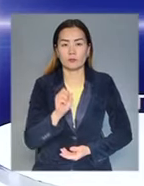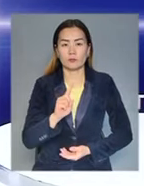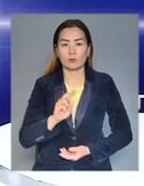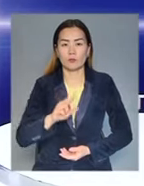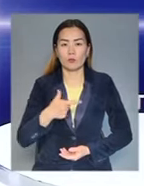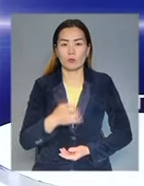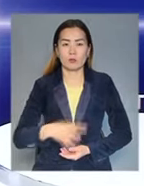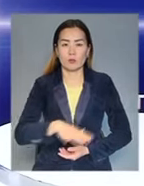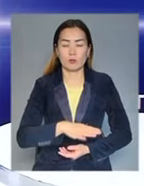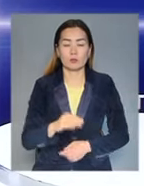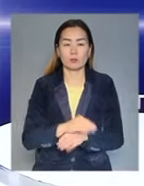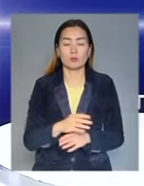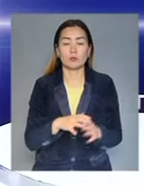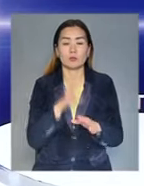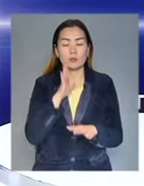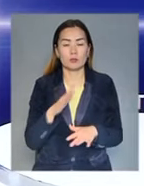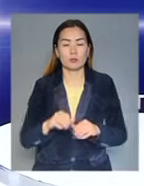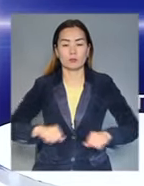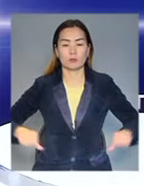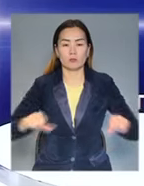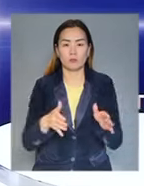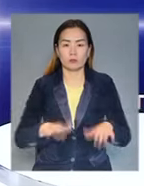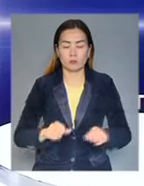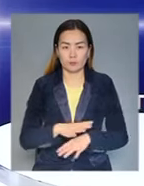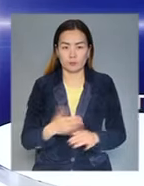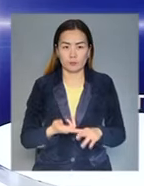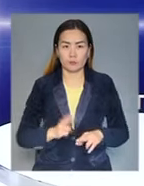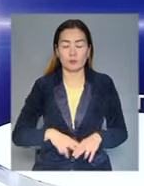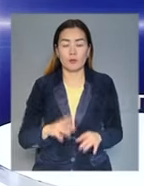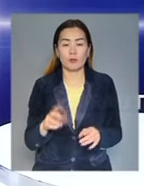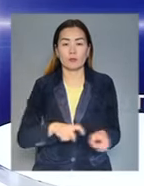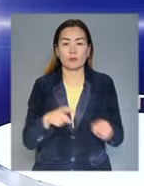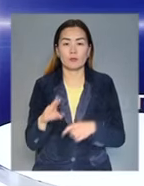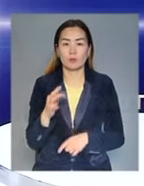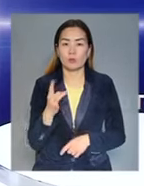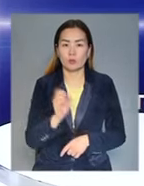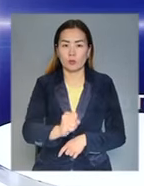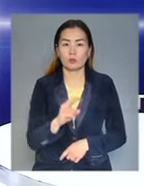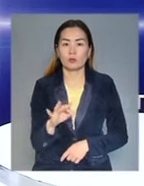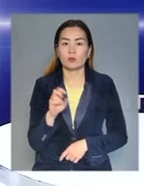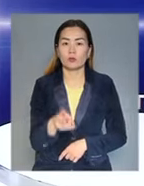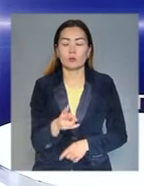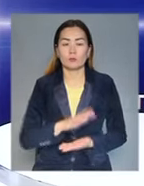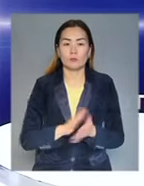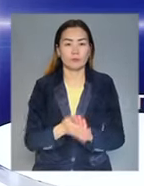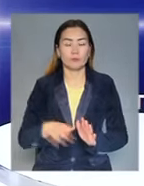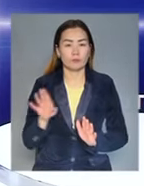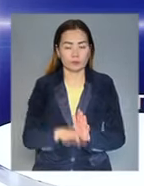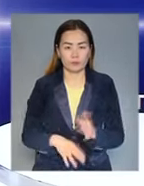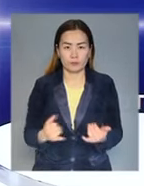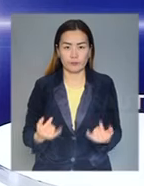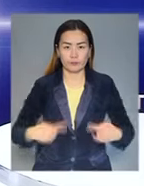Kızılkoğa ауданы елді мекендерімен қоса тұтастай су қоршауында қалуы мүмкін. Себебі қоныстану Бүйрек Қосқұлақ ауылдарында жағдай